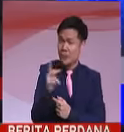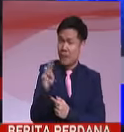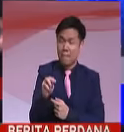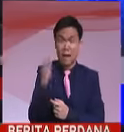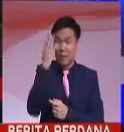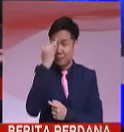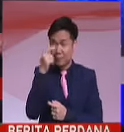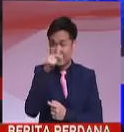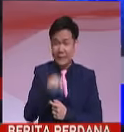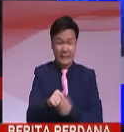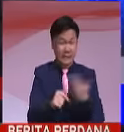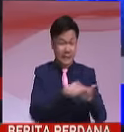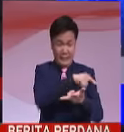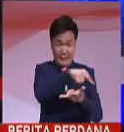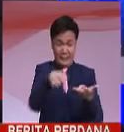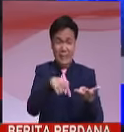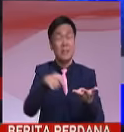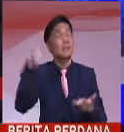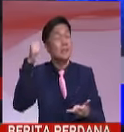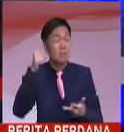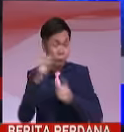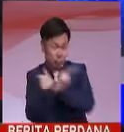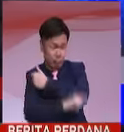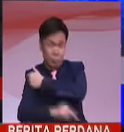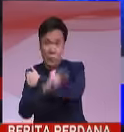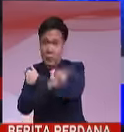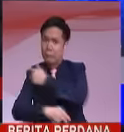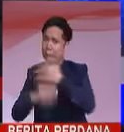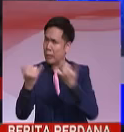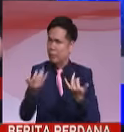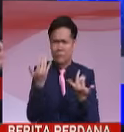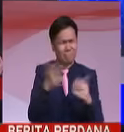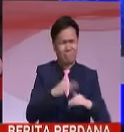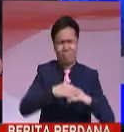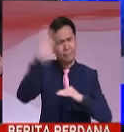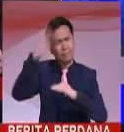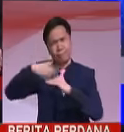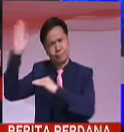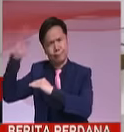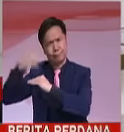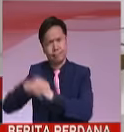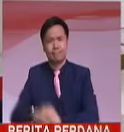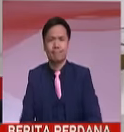19 di ketiga-tiga negeri berkenaan masih tinggi